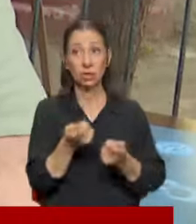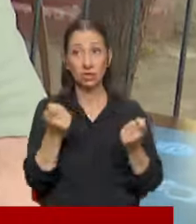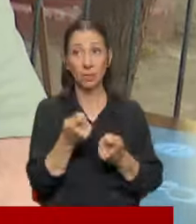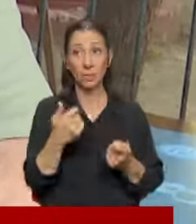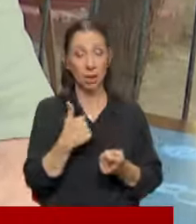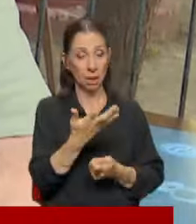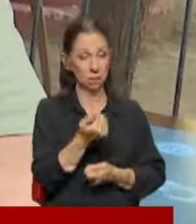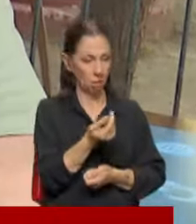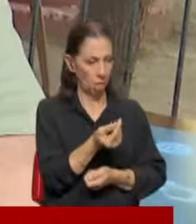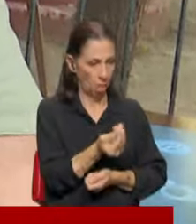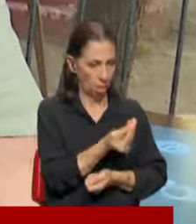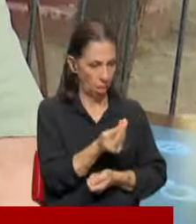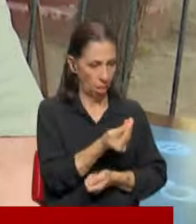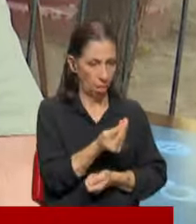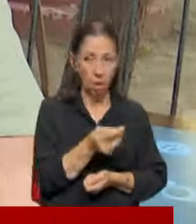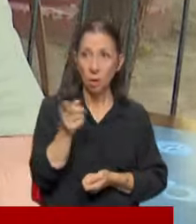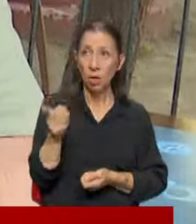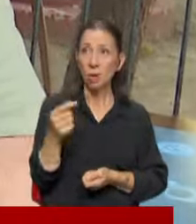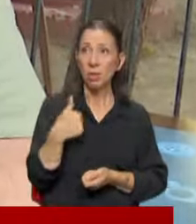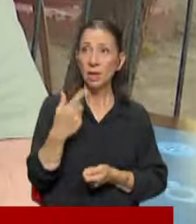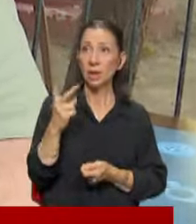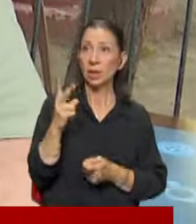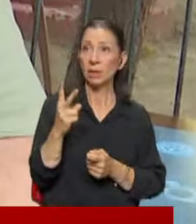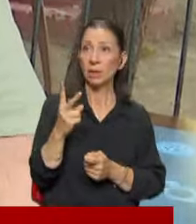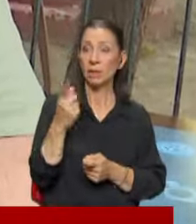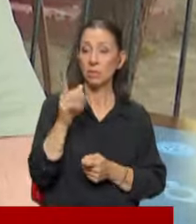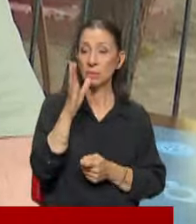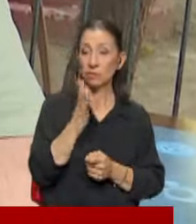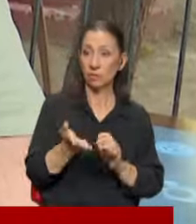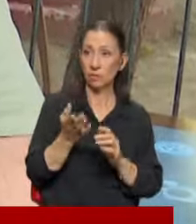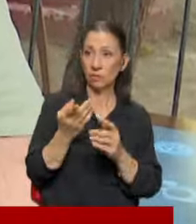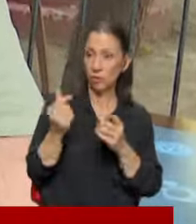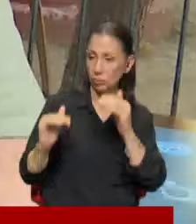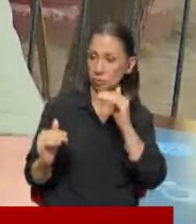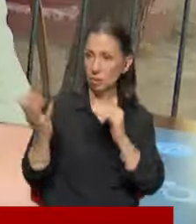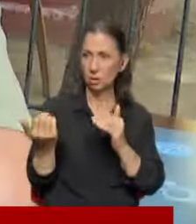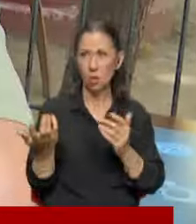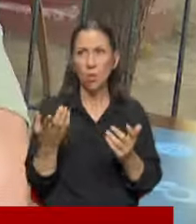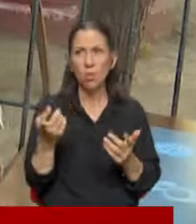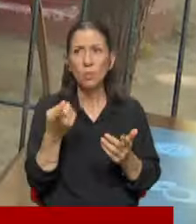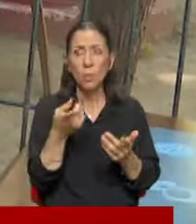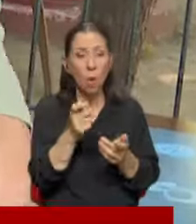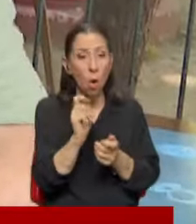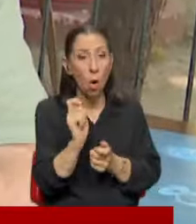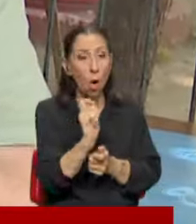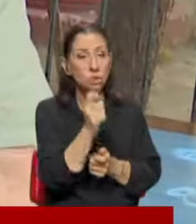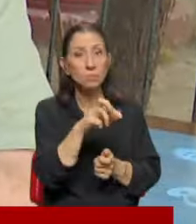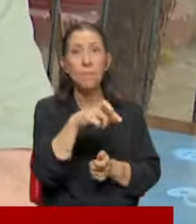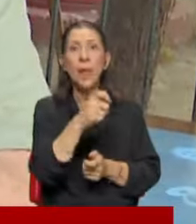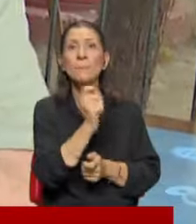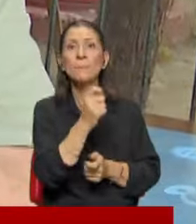Ben alacağım şu kadar maaş. O da benden 2000 lira, 1500 lira fark alacak. Şimdi o zaman bu ödediğimiz